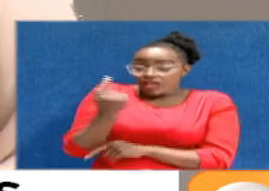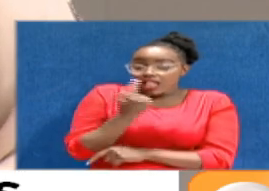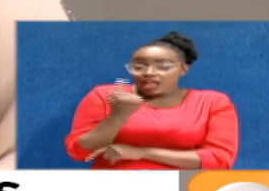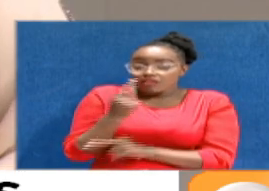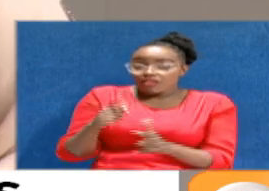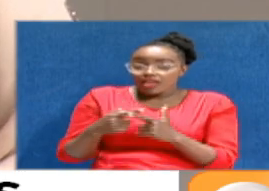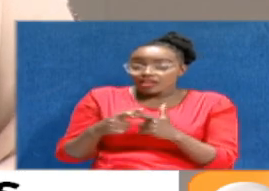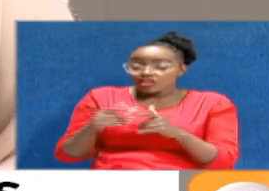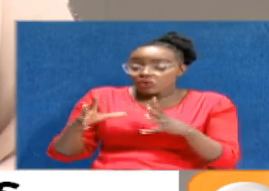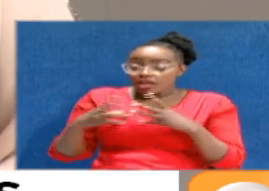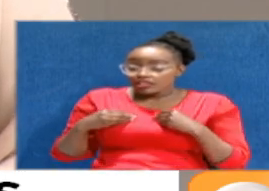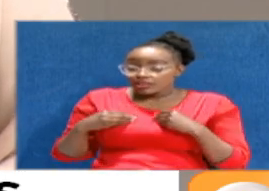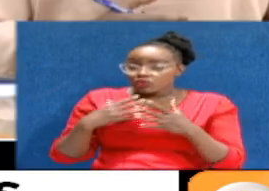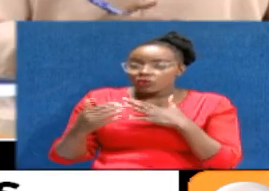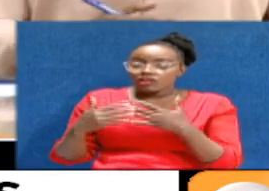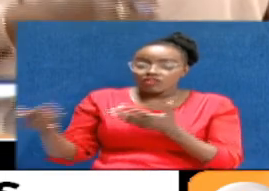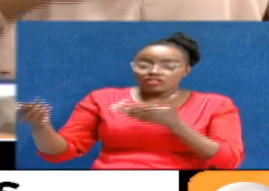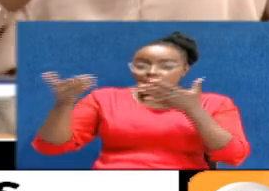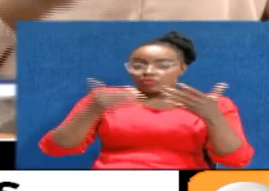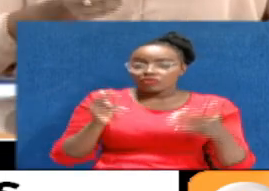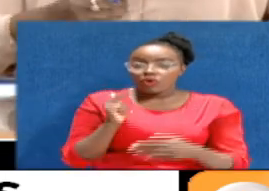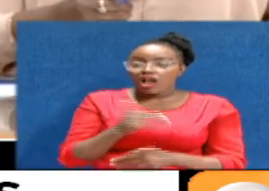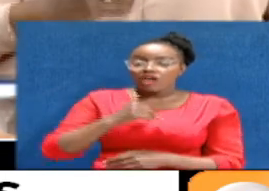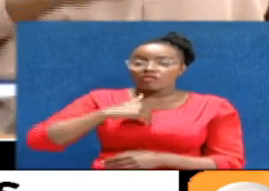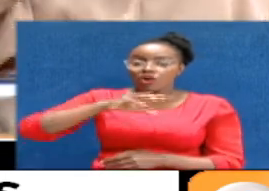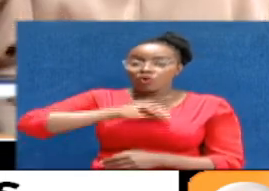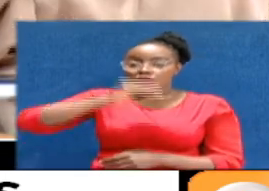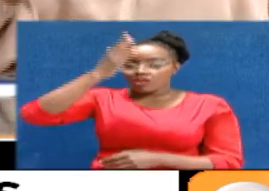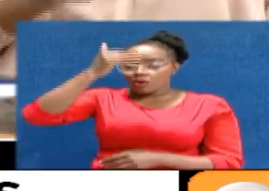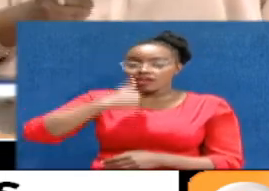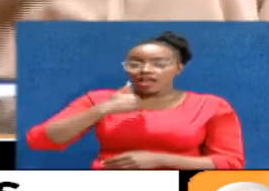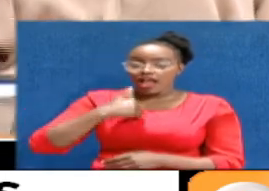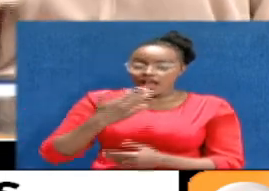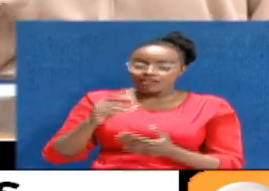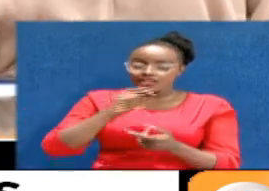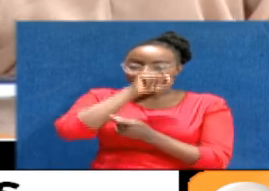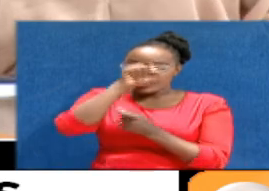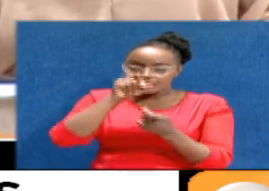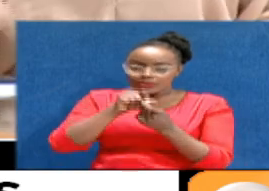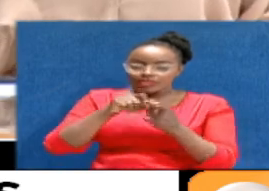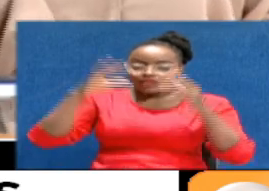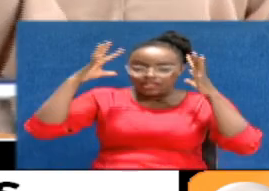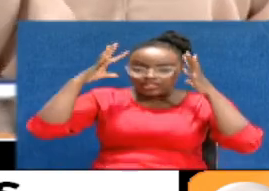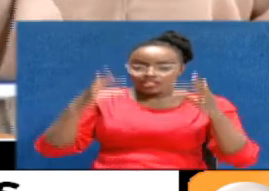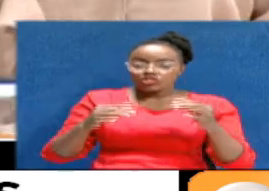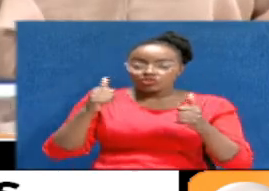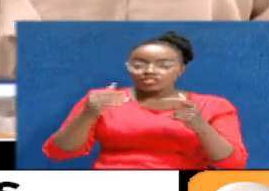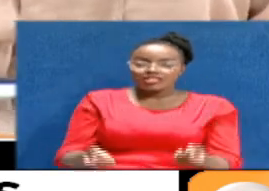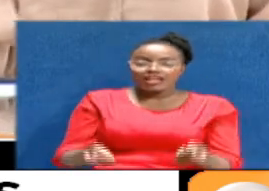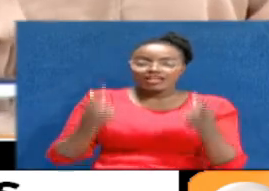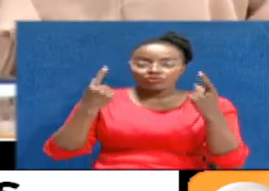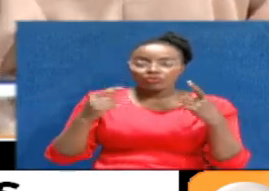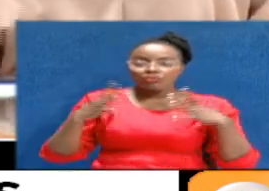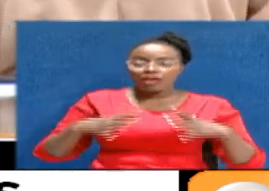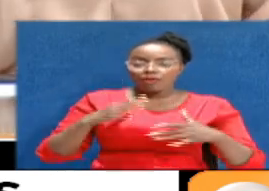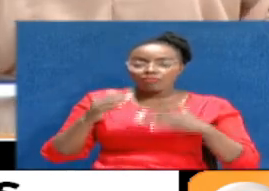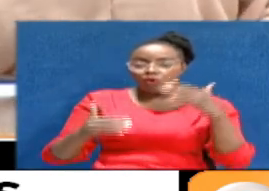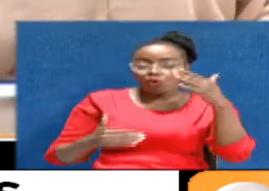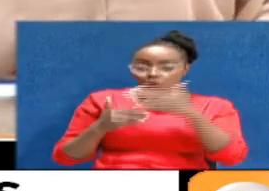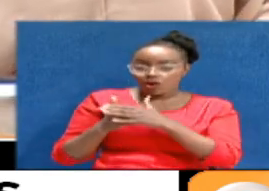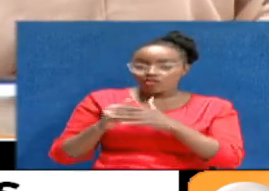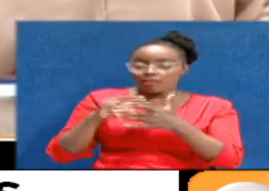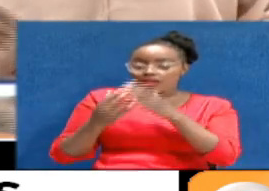kupokea neoletwa bila kufanya utafiti wa kwetu. Tuwe na zetu ili tuwe na msimamo maalum unaoeleweka. Yes. That is what she had said. that